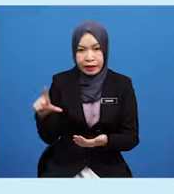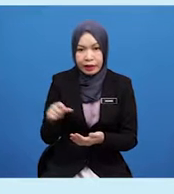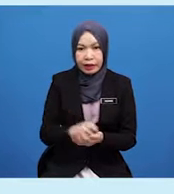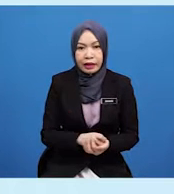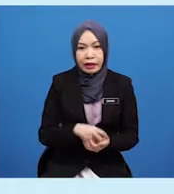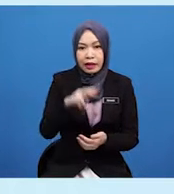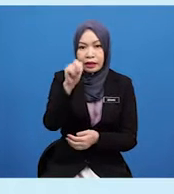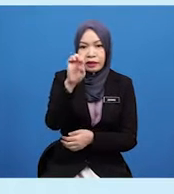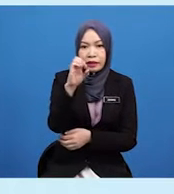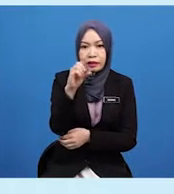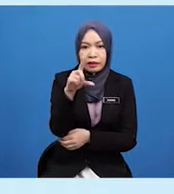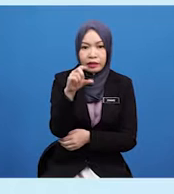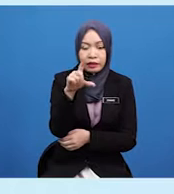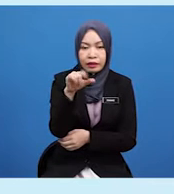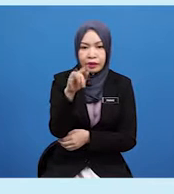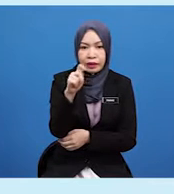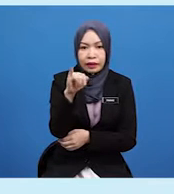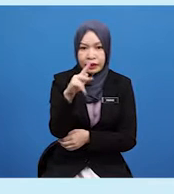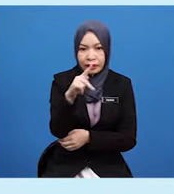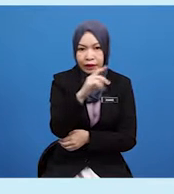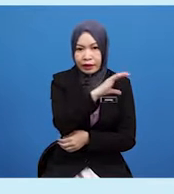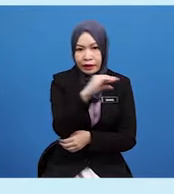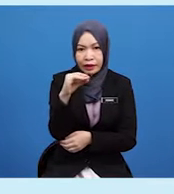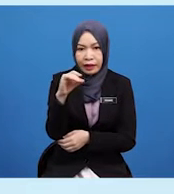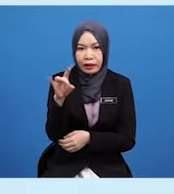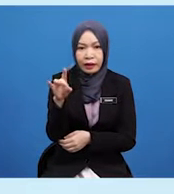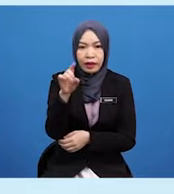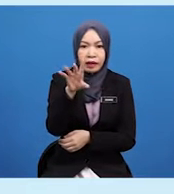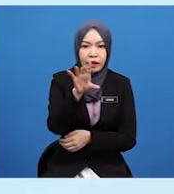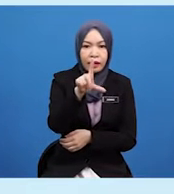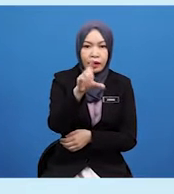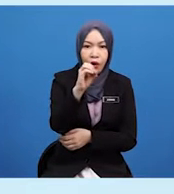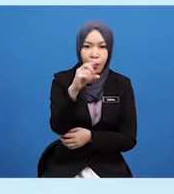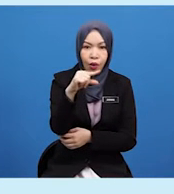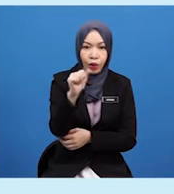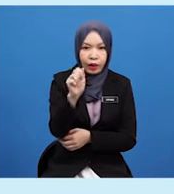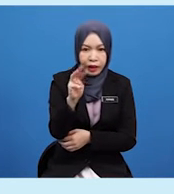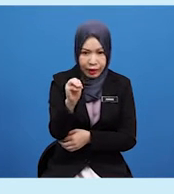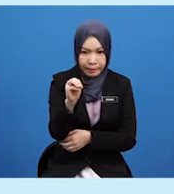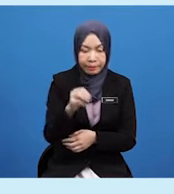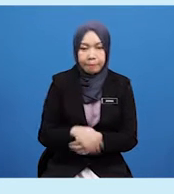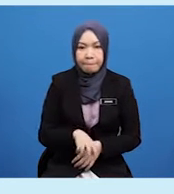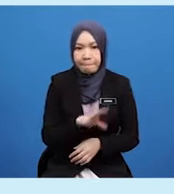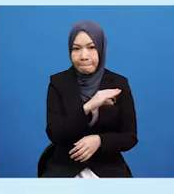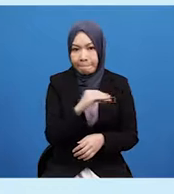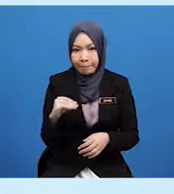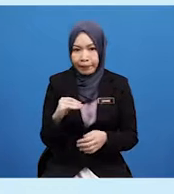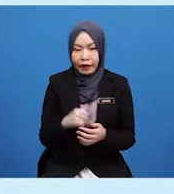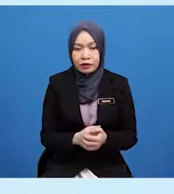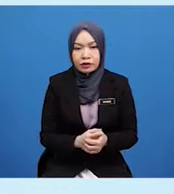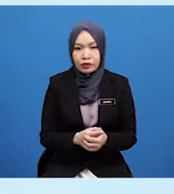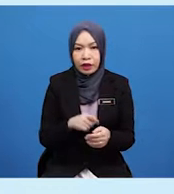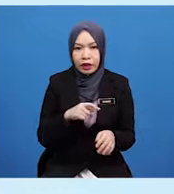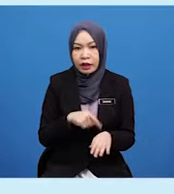dan zaman logam penemuan tampak di sahyun w6 berusia Diantara seribu tahun